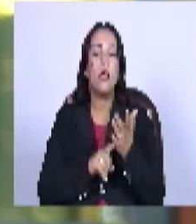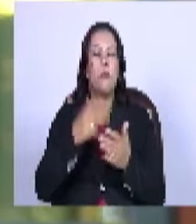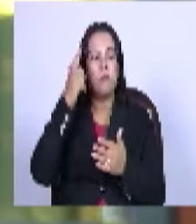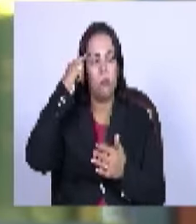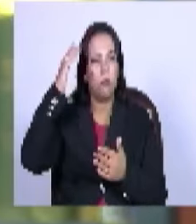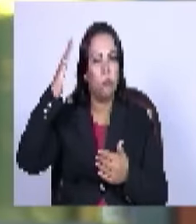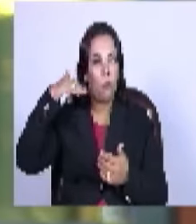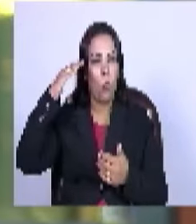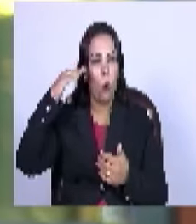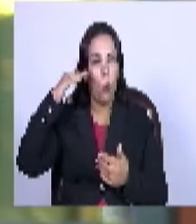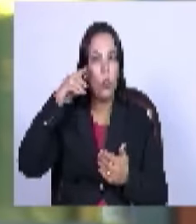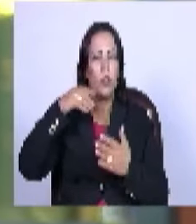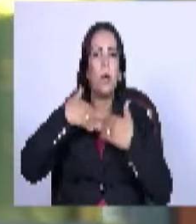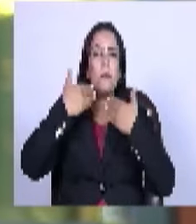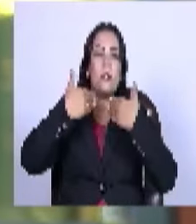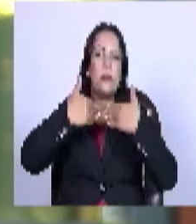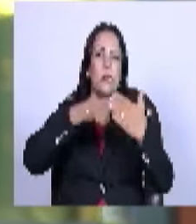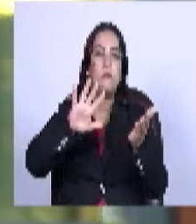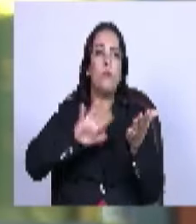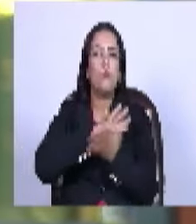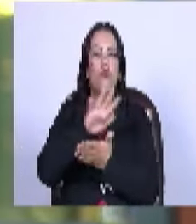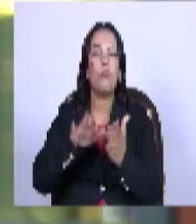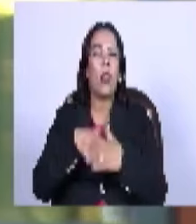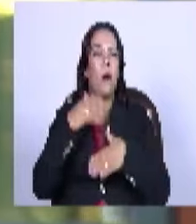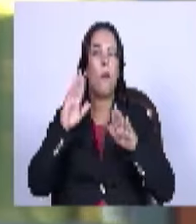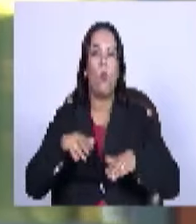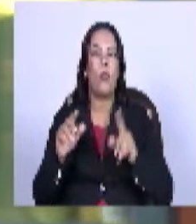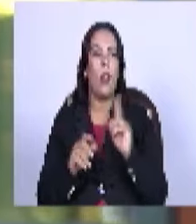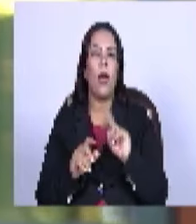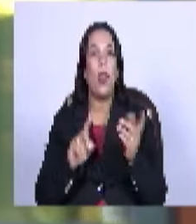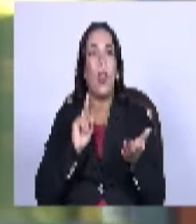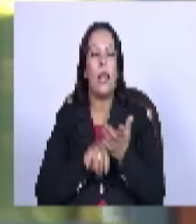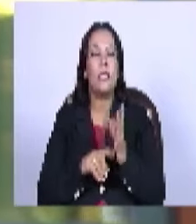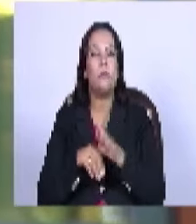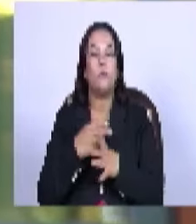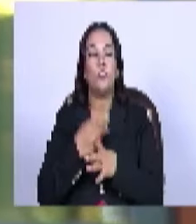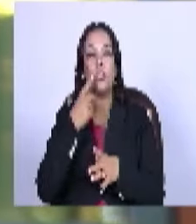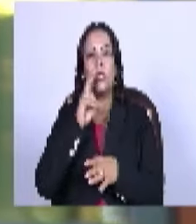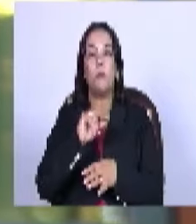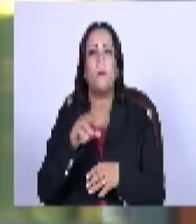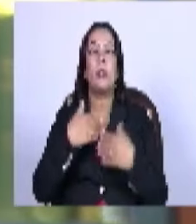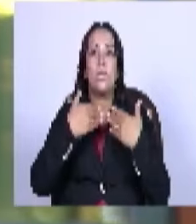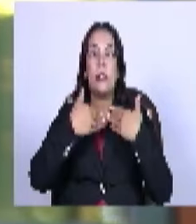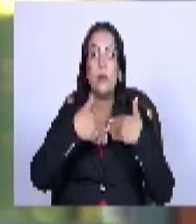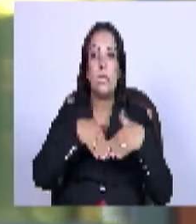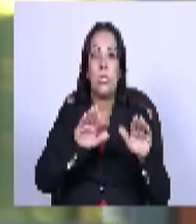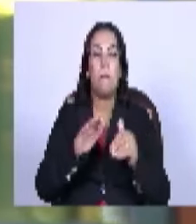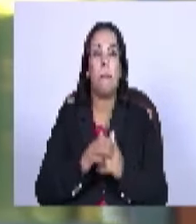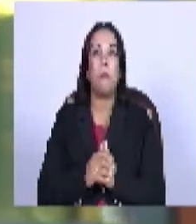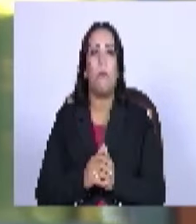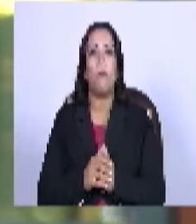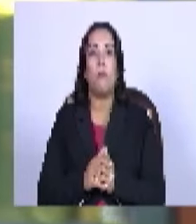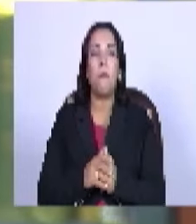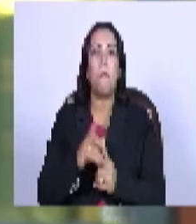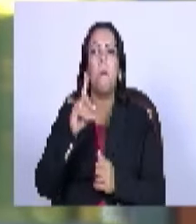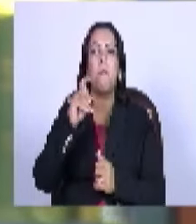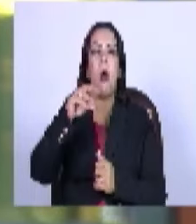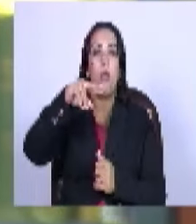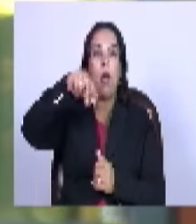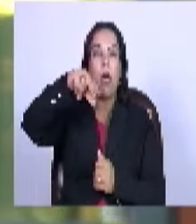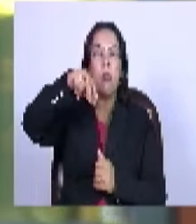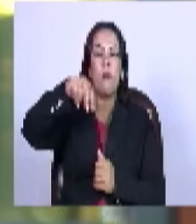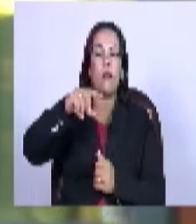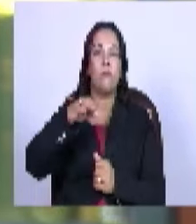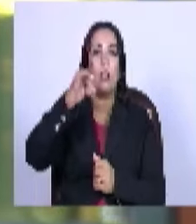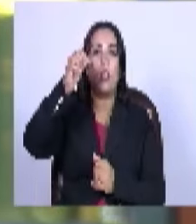اعتباره انه ما يسيبش مشكله موجوده زي اللي بيسيب حنفيه ميه مفتوحه